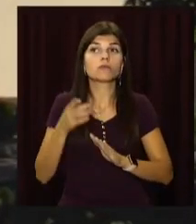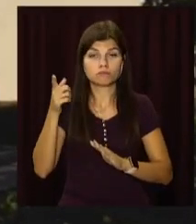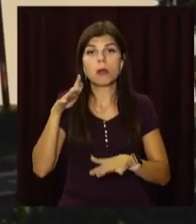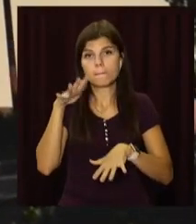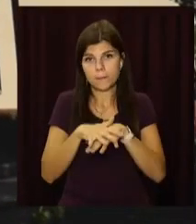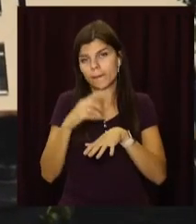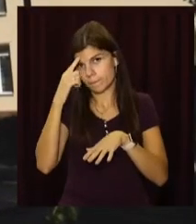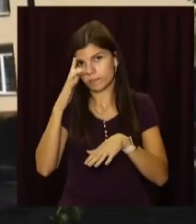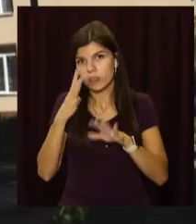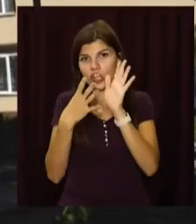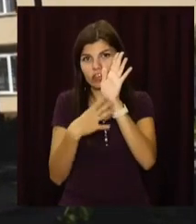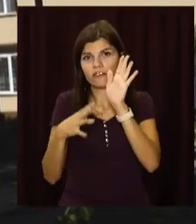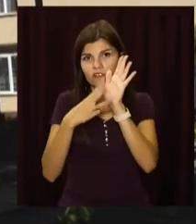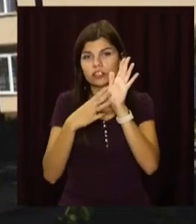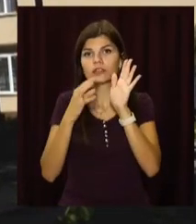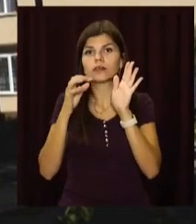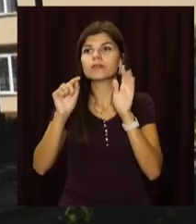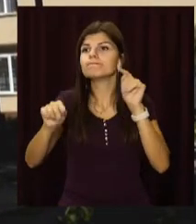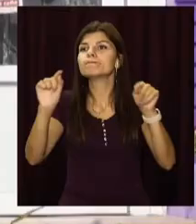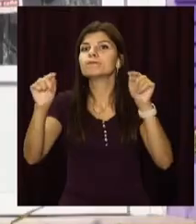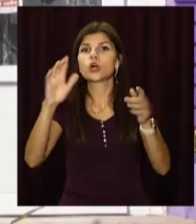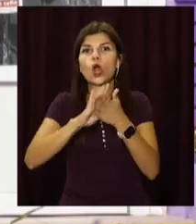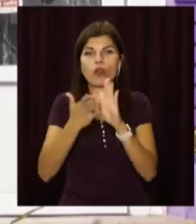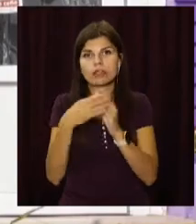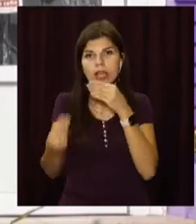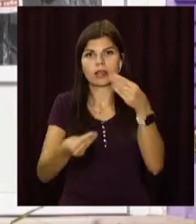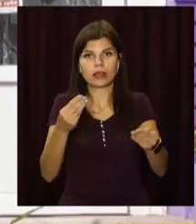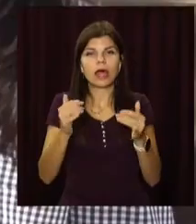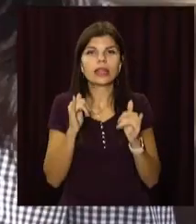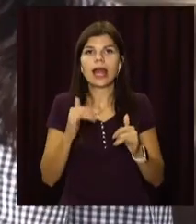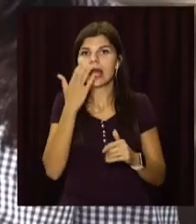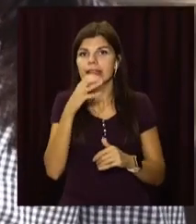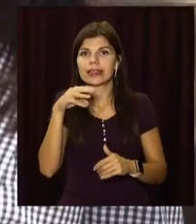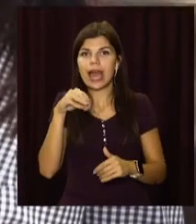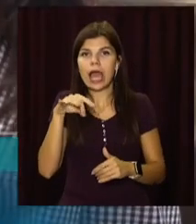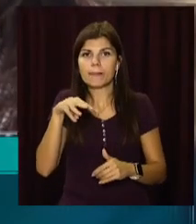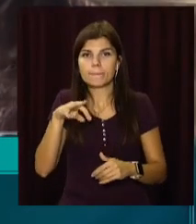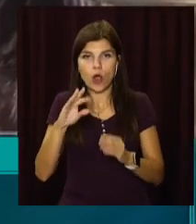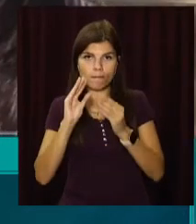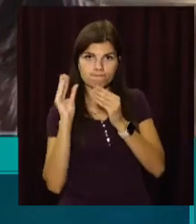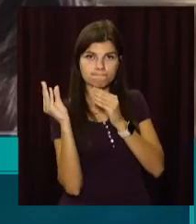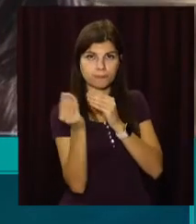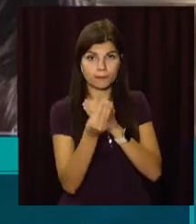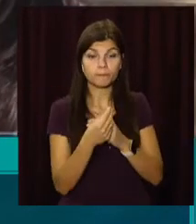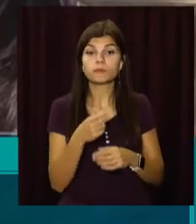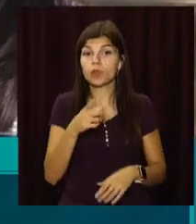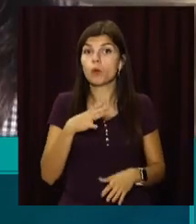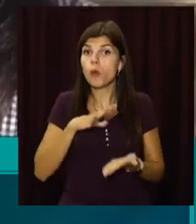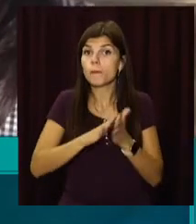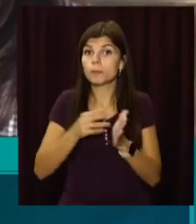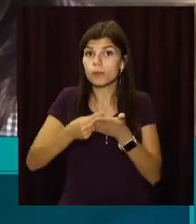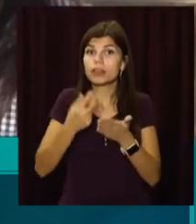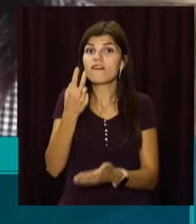визначили наступні 98 об'єктів для термомодернізації. Вже в минулому році був підписаний контракт